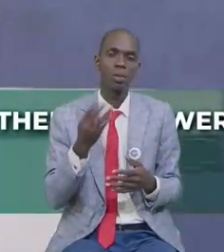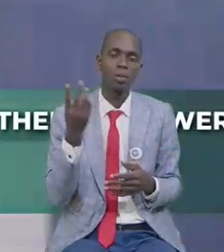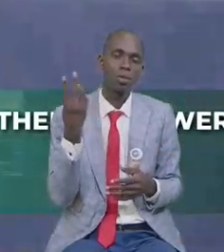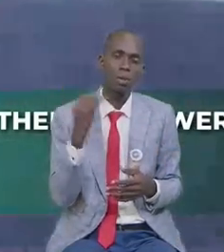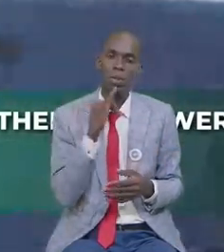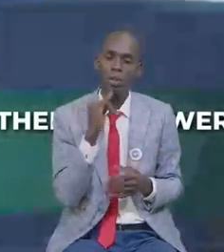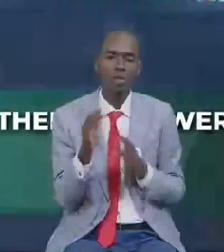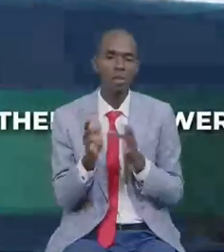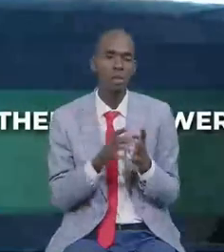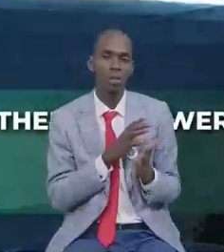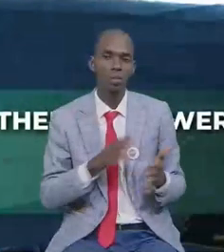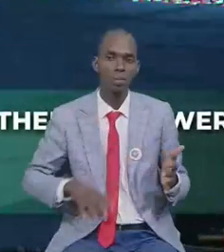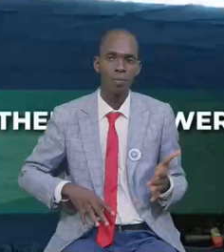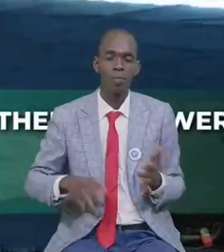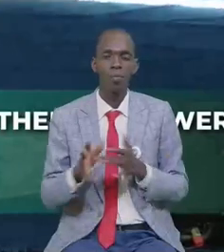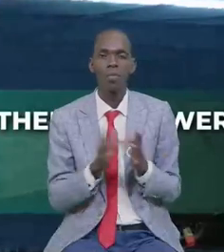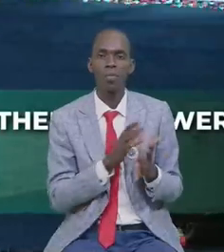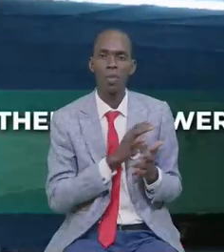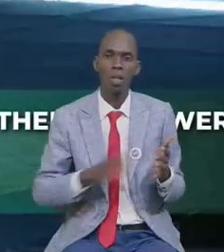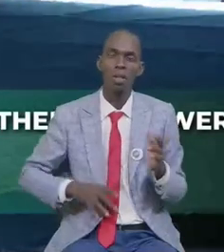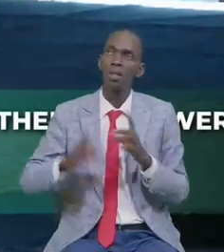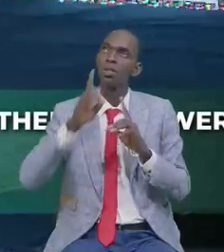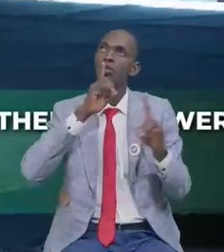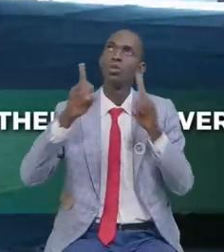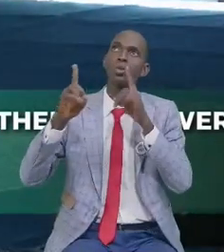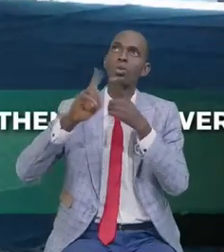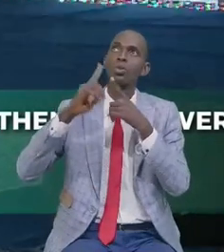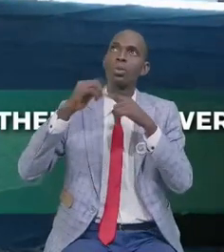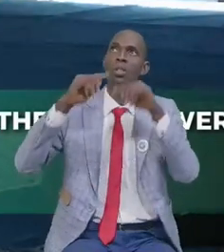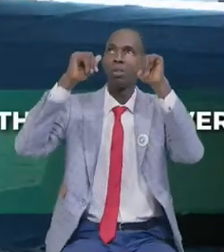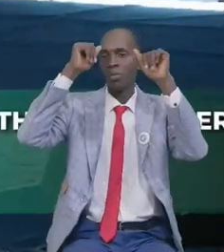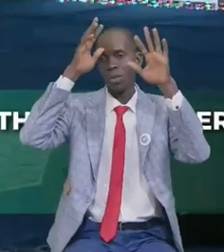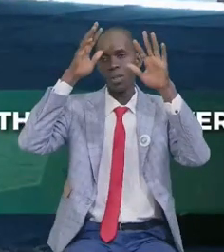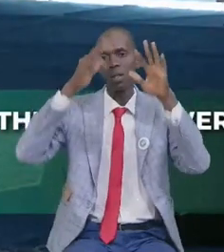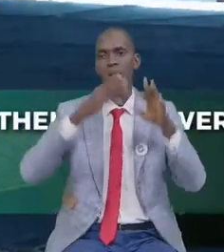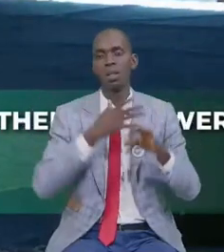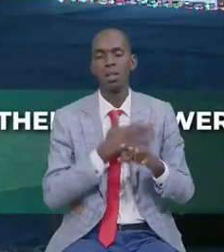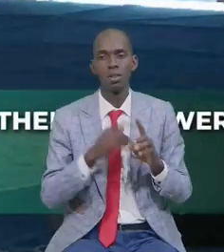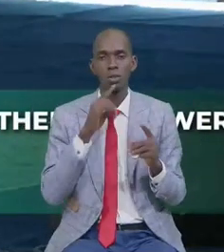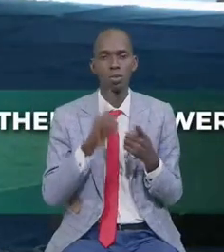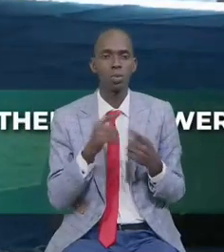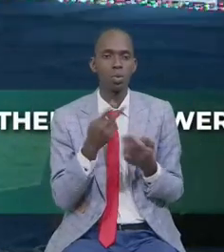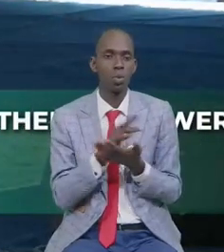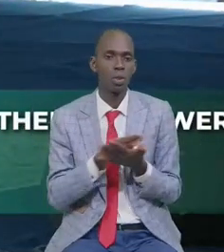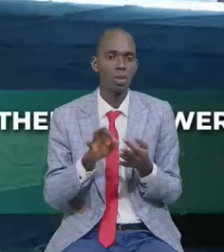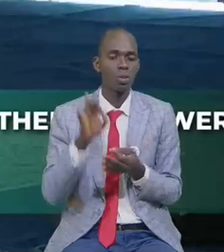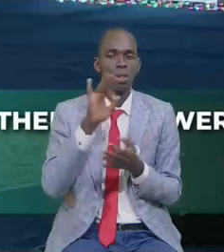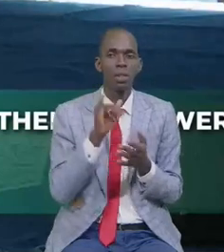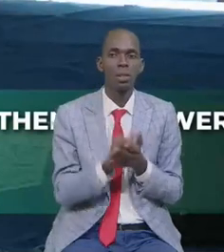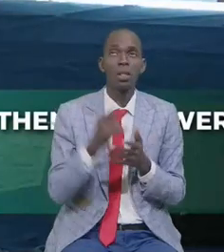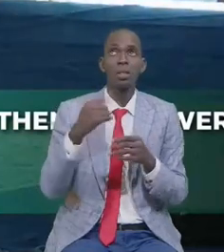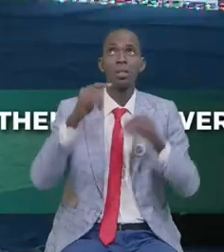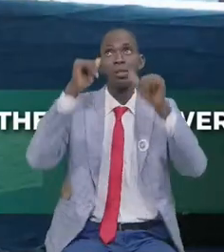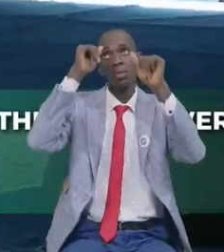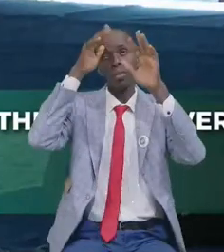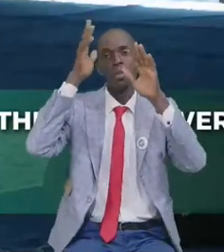Jésus parle. Il parle au Père et il parle du Saint-Esprit que le